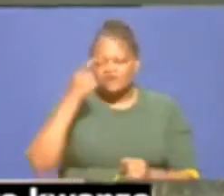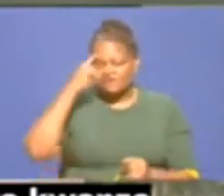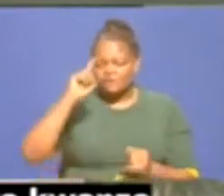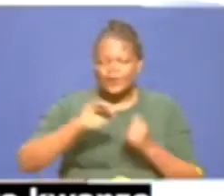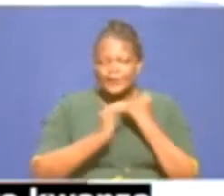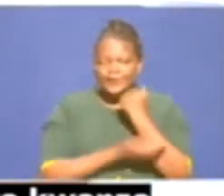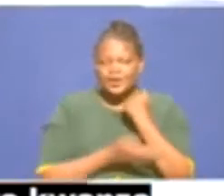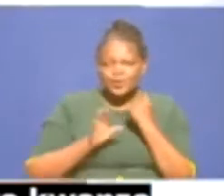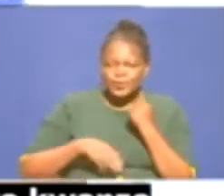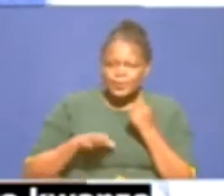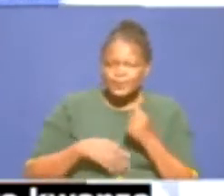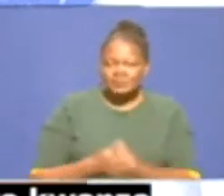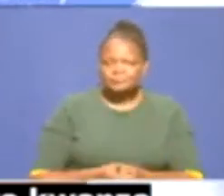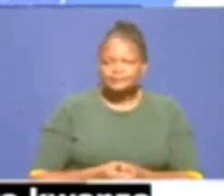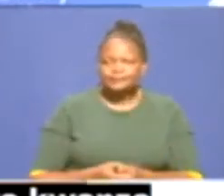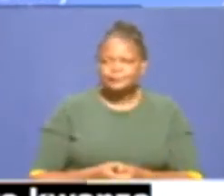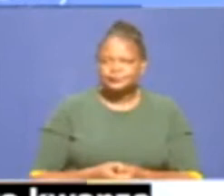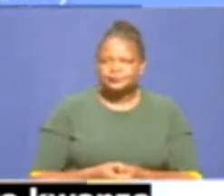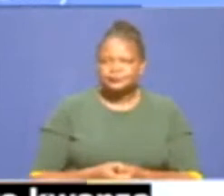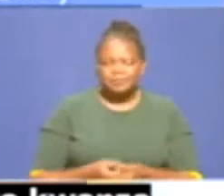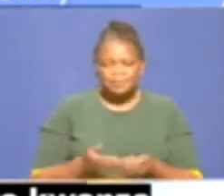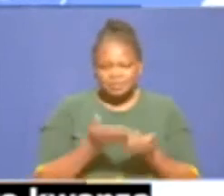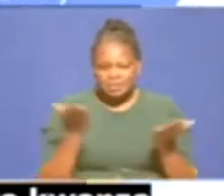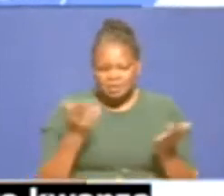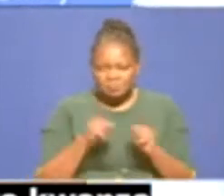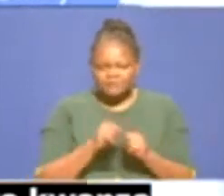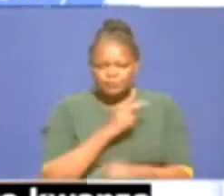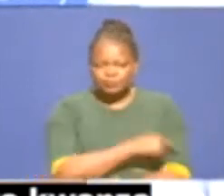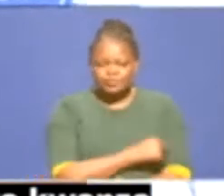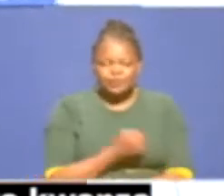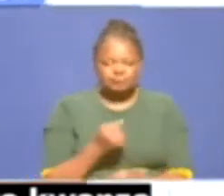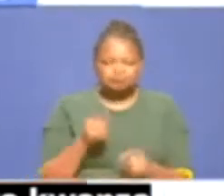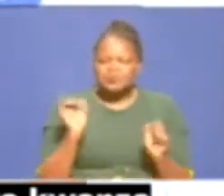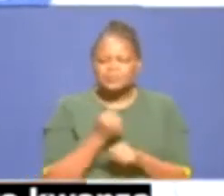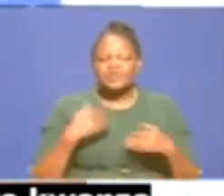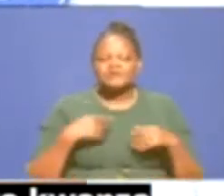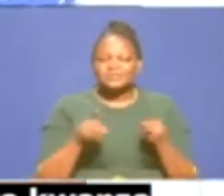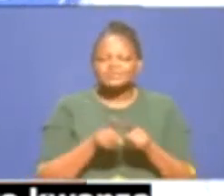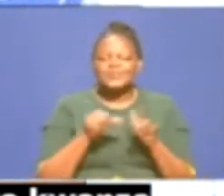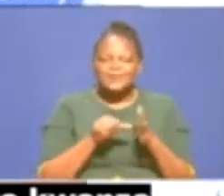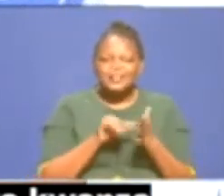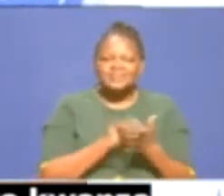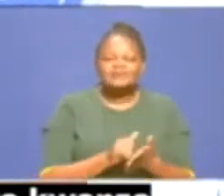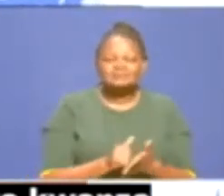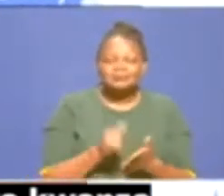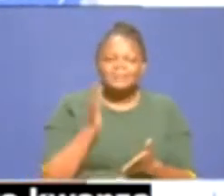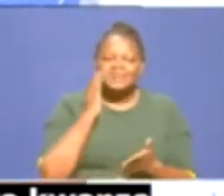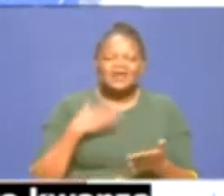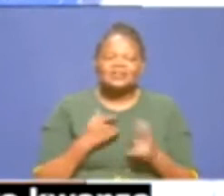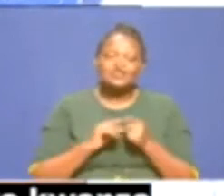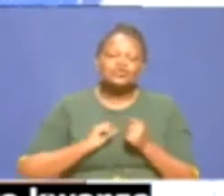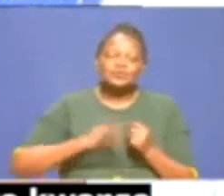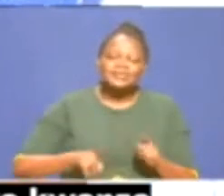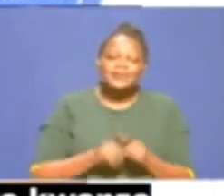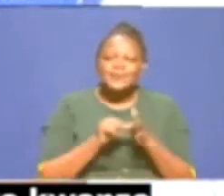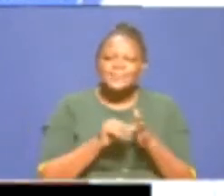ya Nkamia. We cannot have the problems that our mothers had for our daughters to have the same problems that our mothers had. So we'll